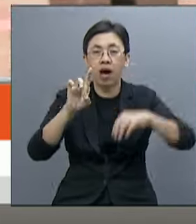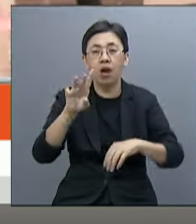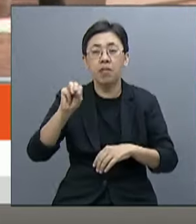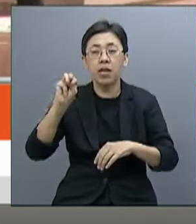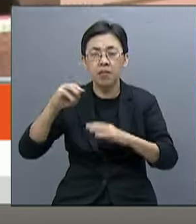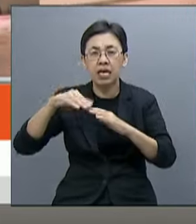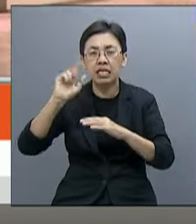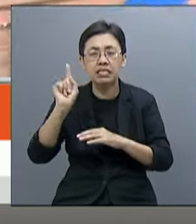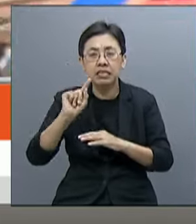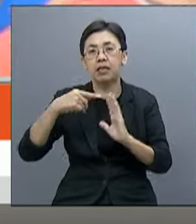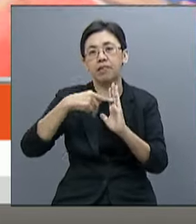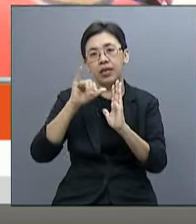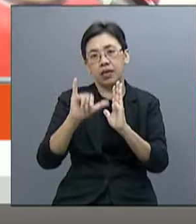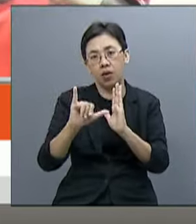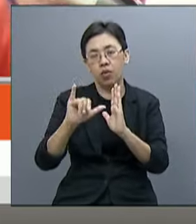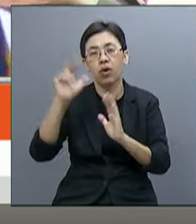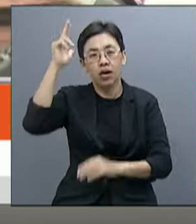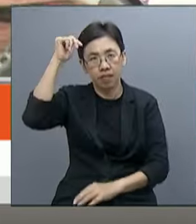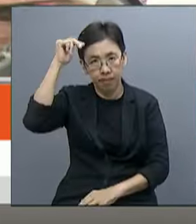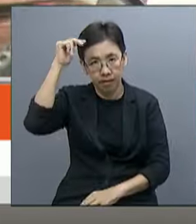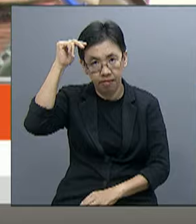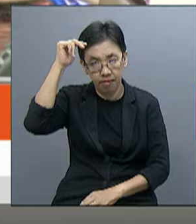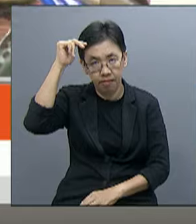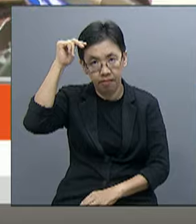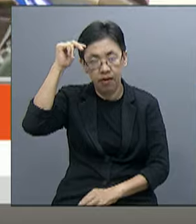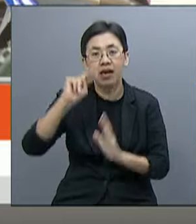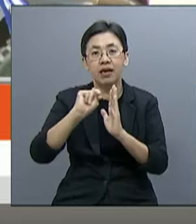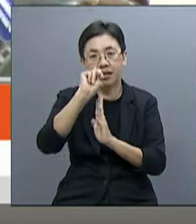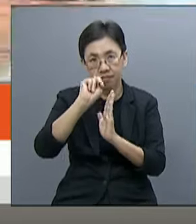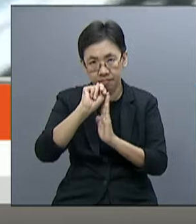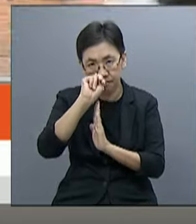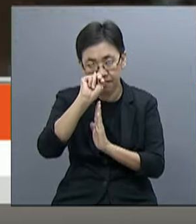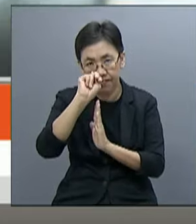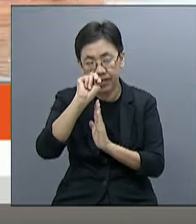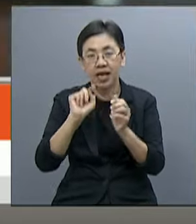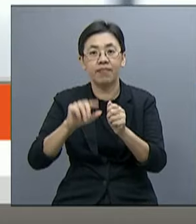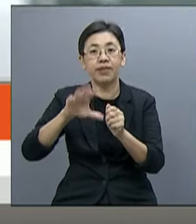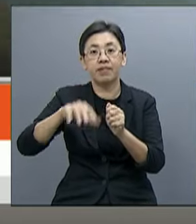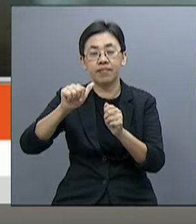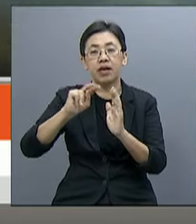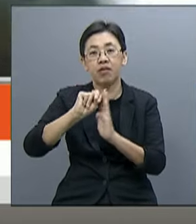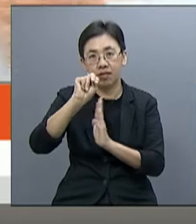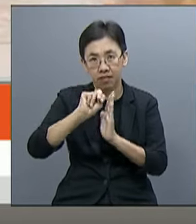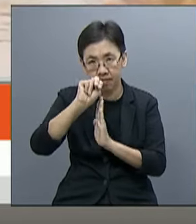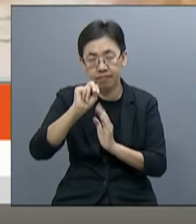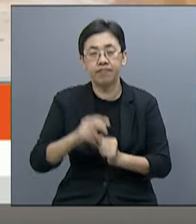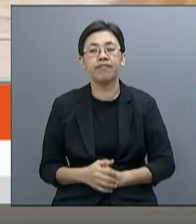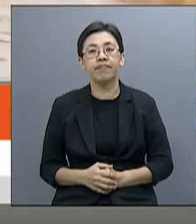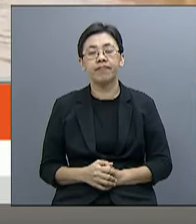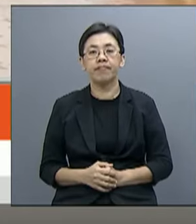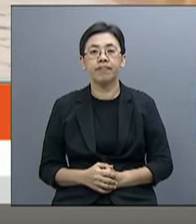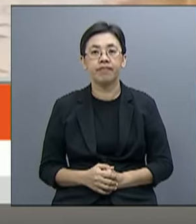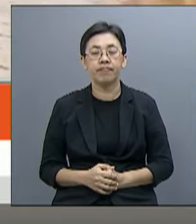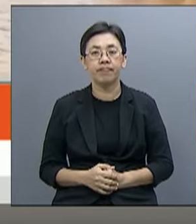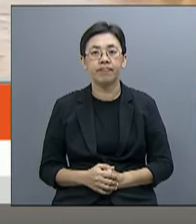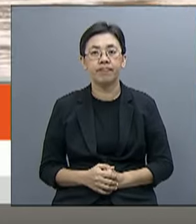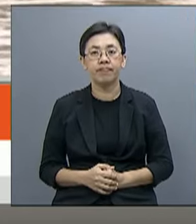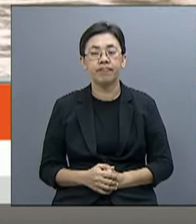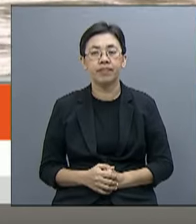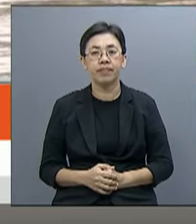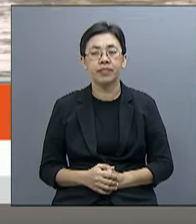ที่พะเยาด้วยลำปางด้วยนะครับแล้วก็น่านคืออำเภอเมืองน่านนะแล้วก็น่านตอนบนนะครับ ค่ะ แล้วหยุด